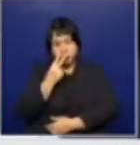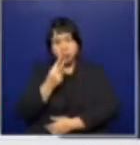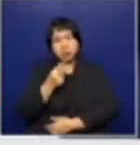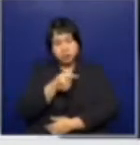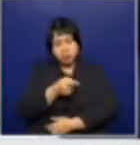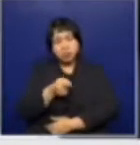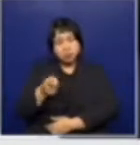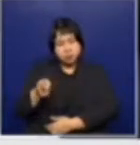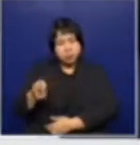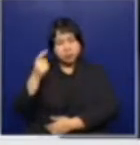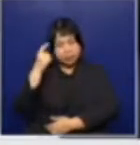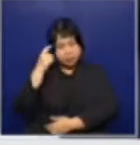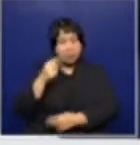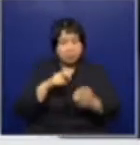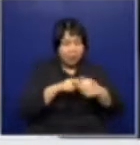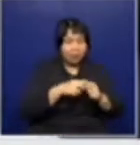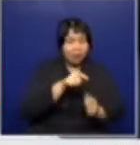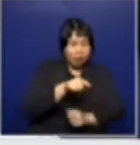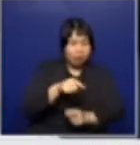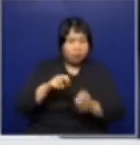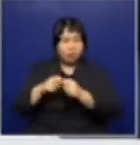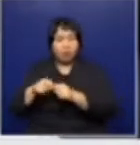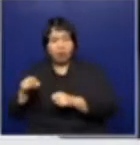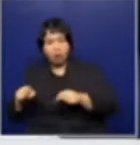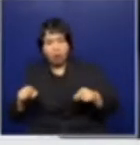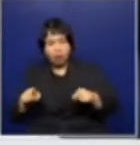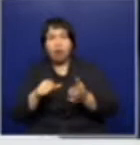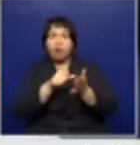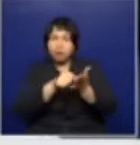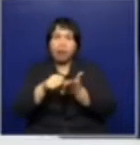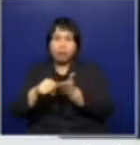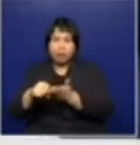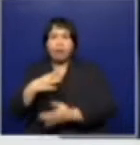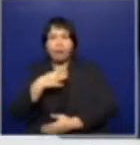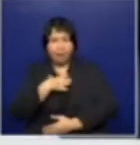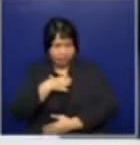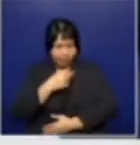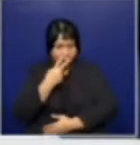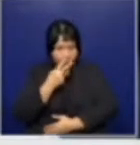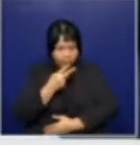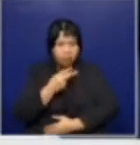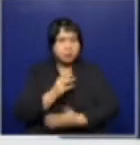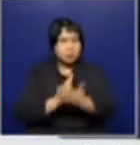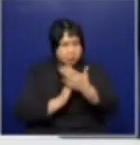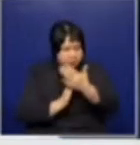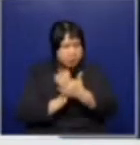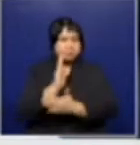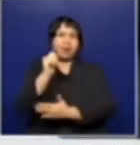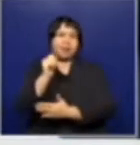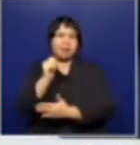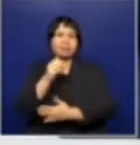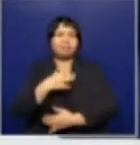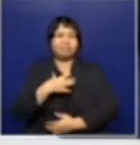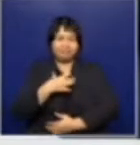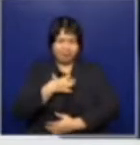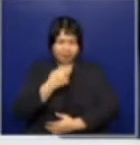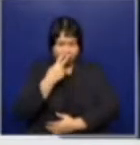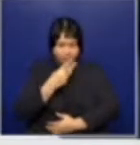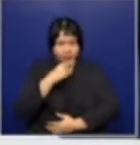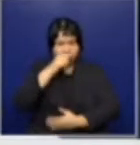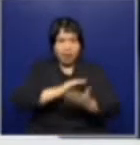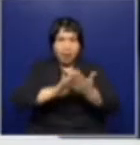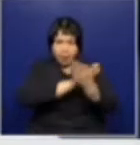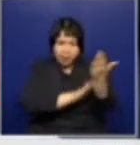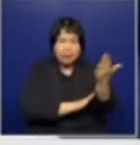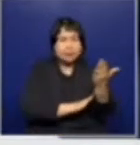และตัดสินใจแก้ปัญหานั่นคือเป้าหมายสูงสุดของพวกเราที่อยากจะเห็นว่าประเทศชาติจะพ้นวิกฤ